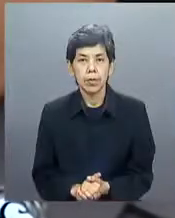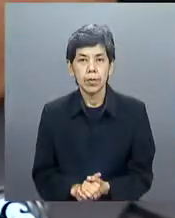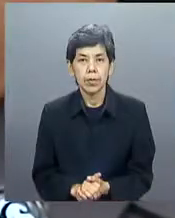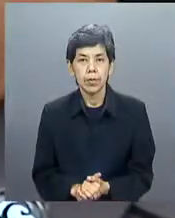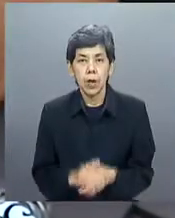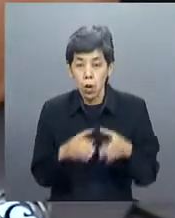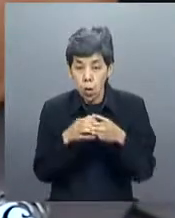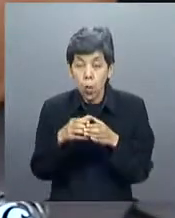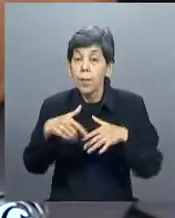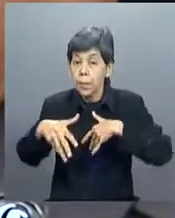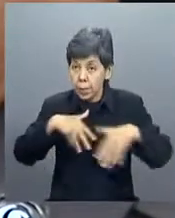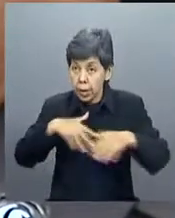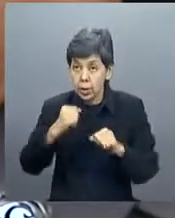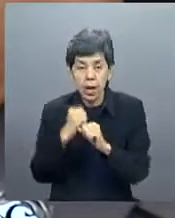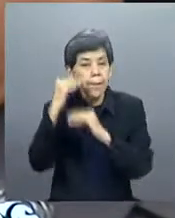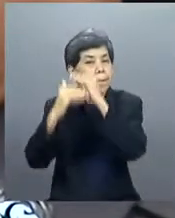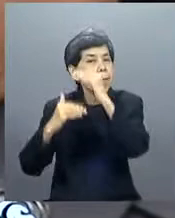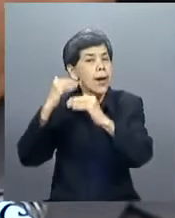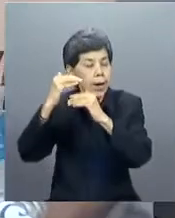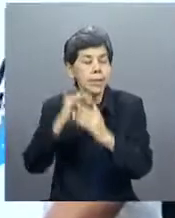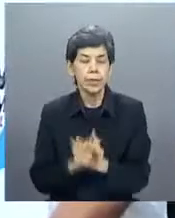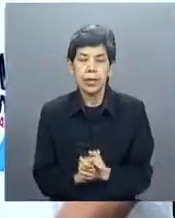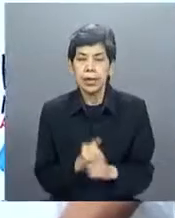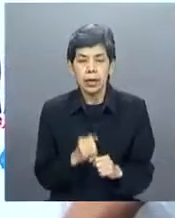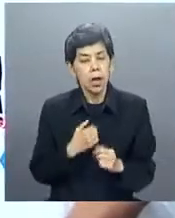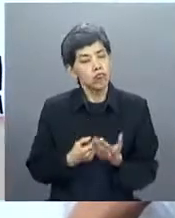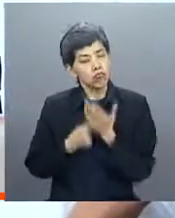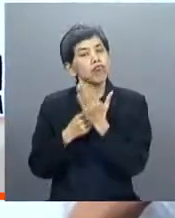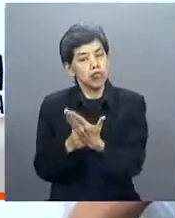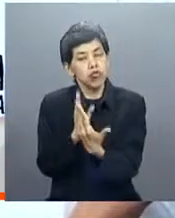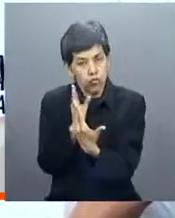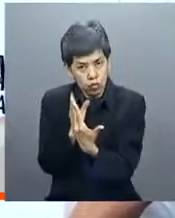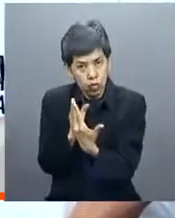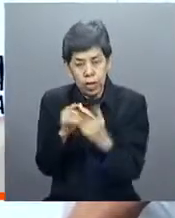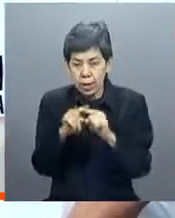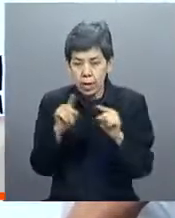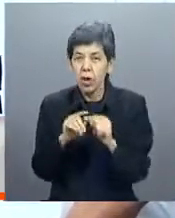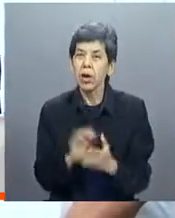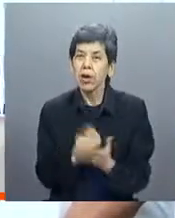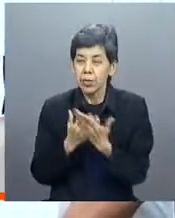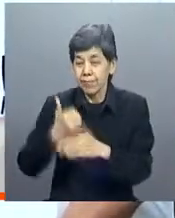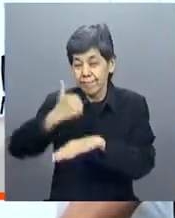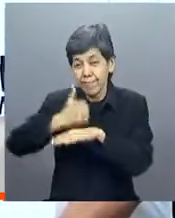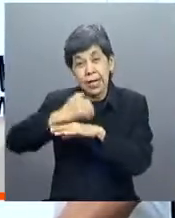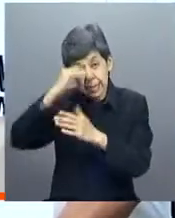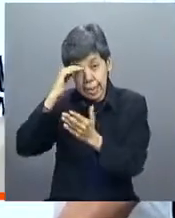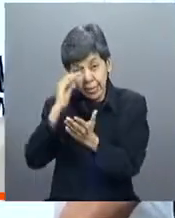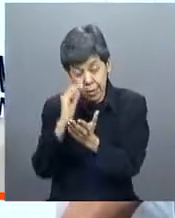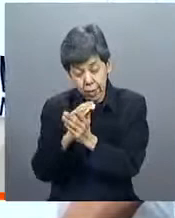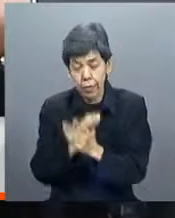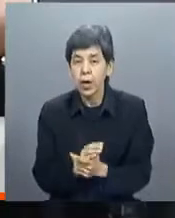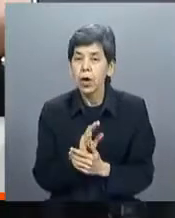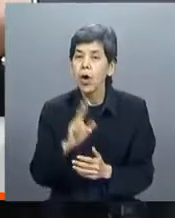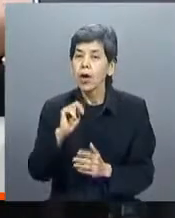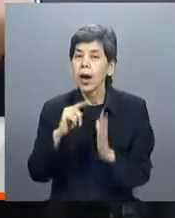เครือข่ายประชาชนเพื่อการพัฒนาที่ยั่งยืนยื่นอุทธรณ์คำสั่งของผู้กำกับการสถานีตำรวจนครบาลน